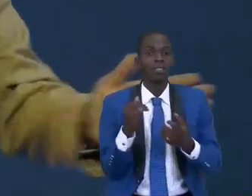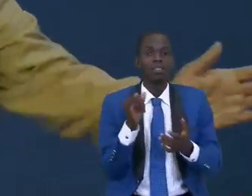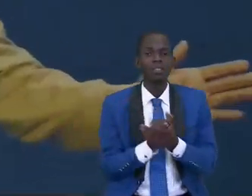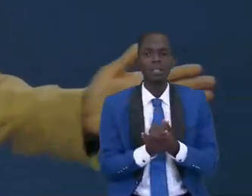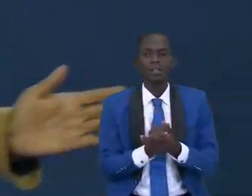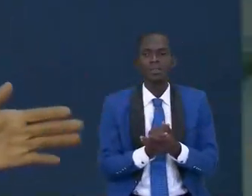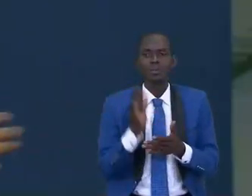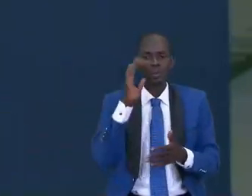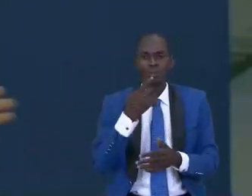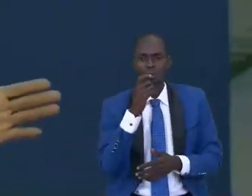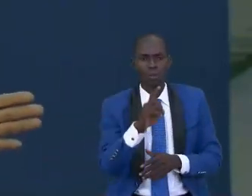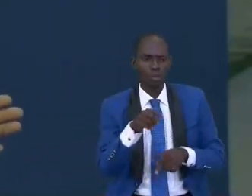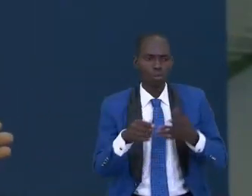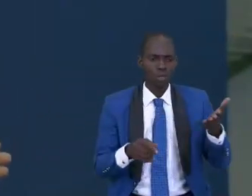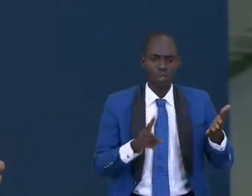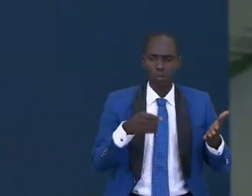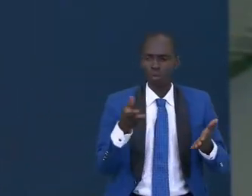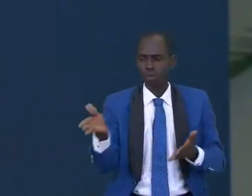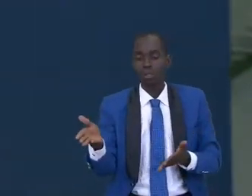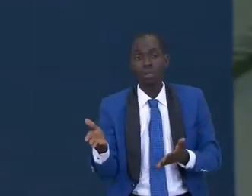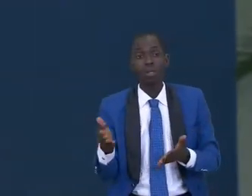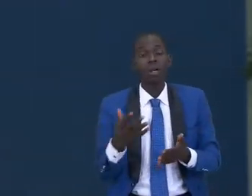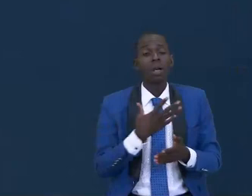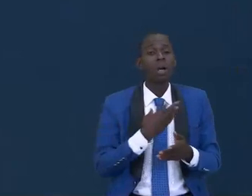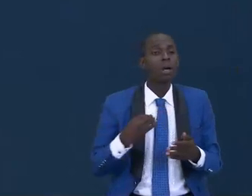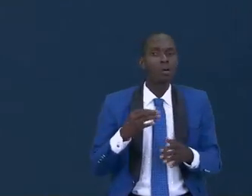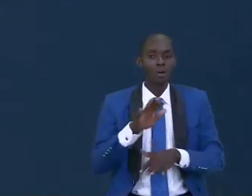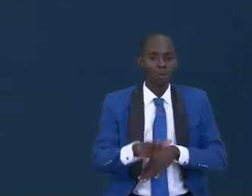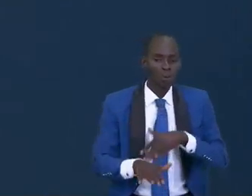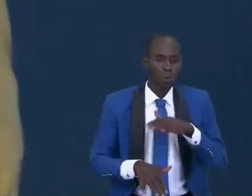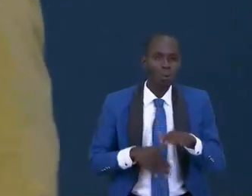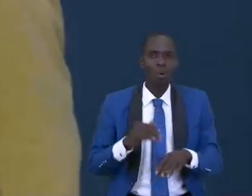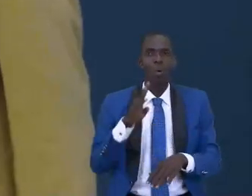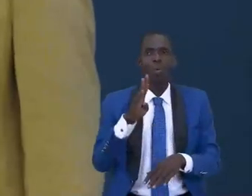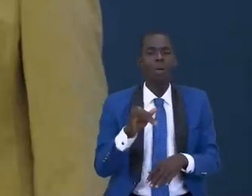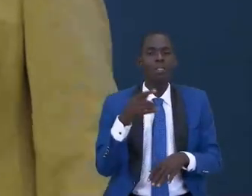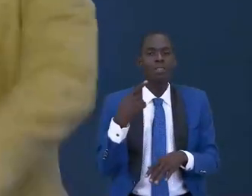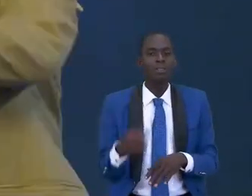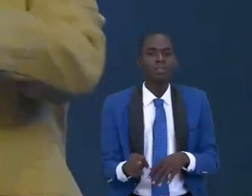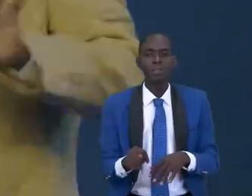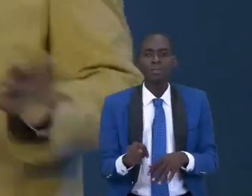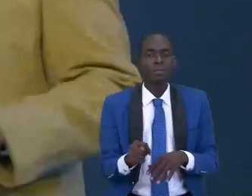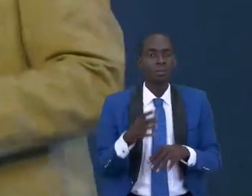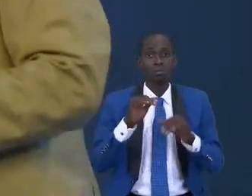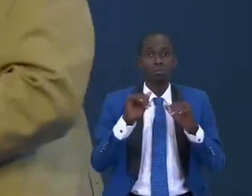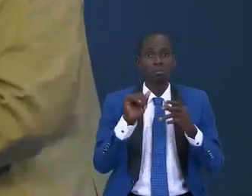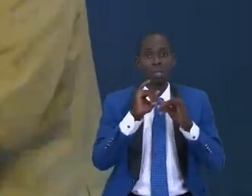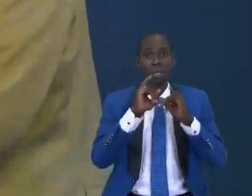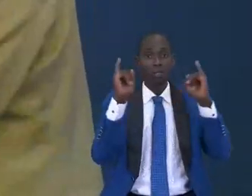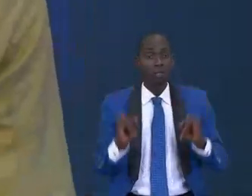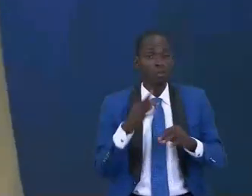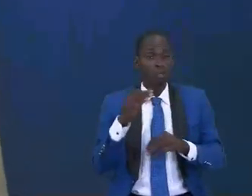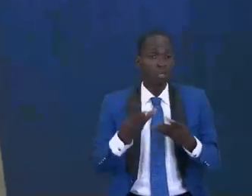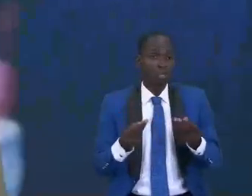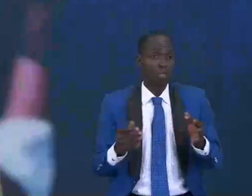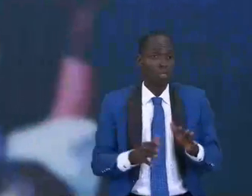qui décide va ici, passe par ici et qui agit par l'idolâtrie du pays